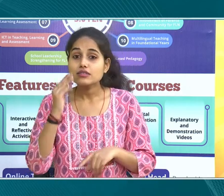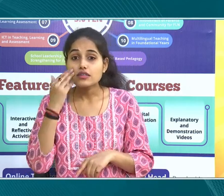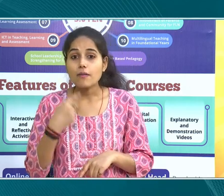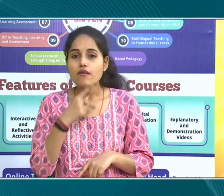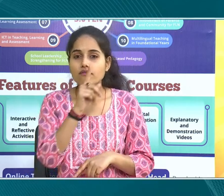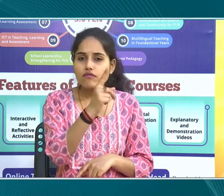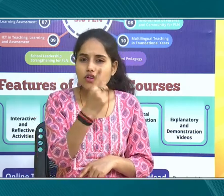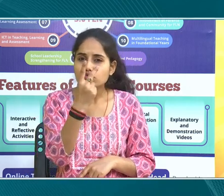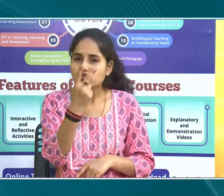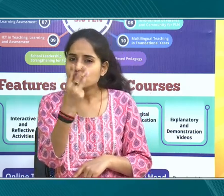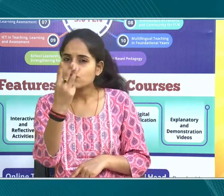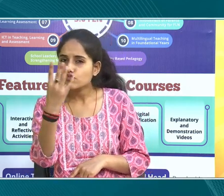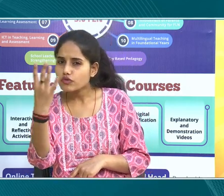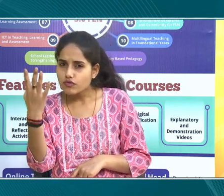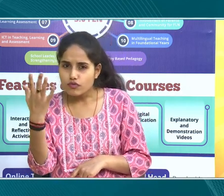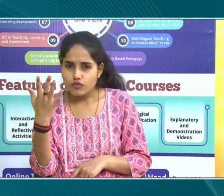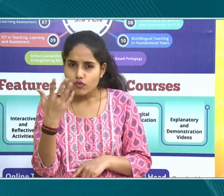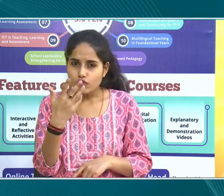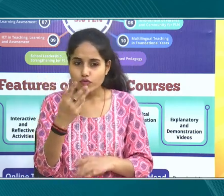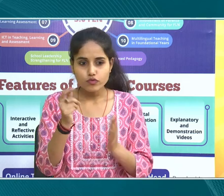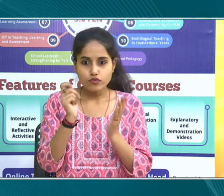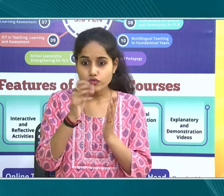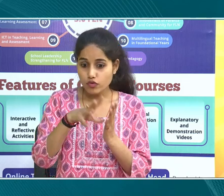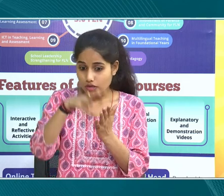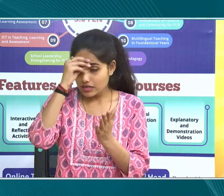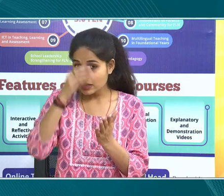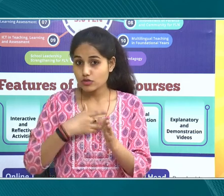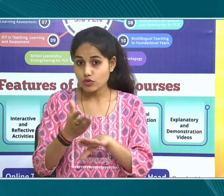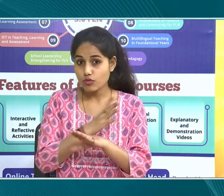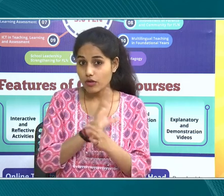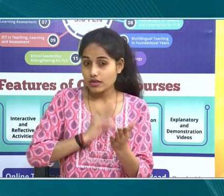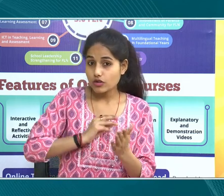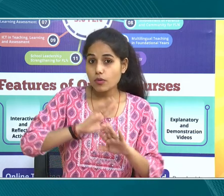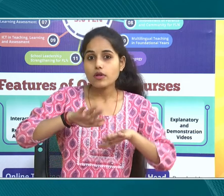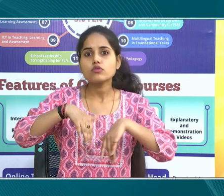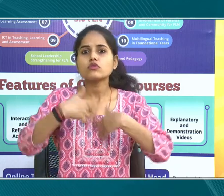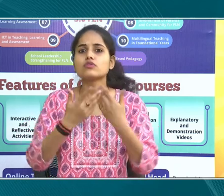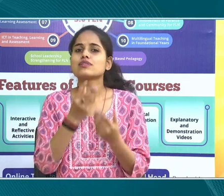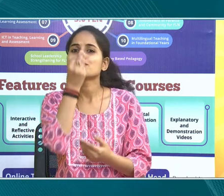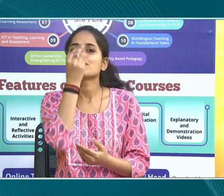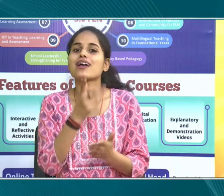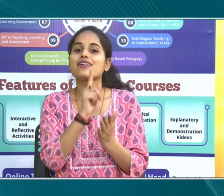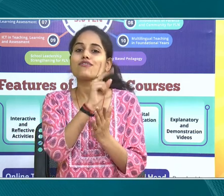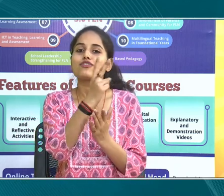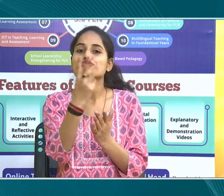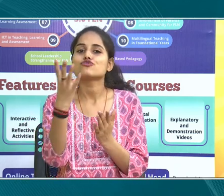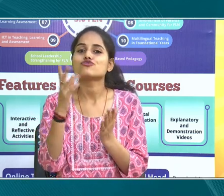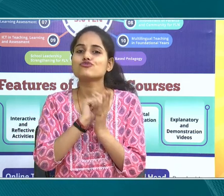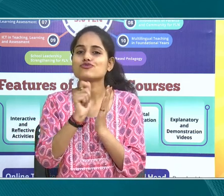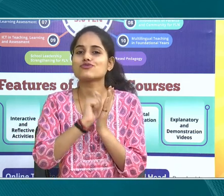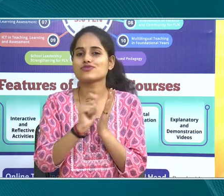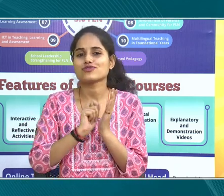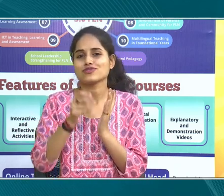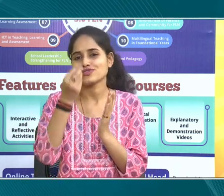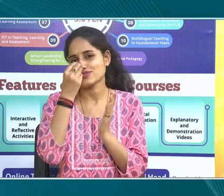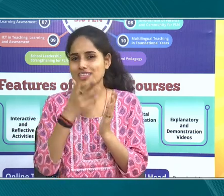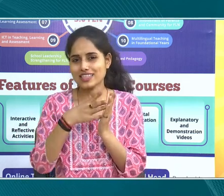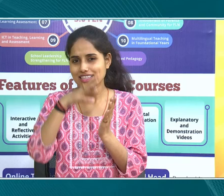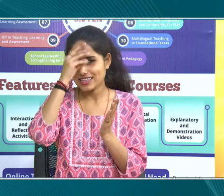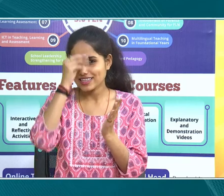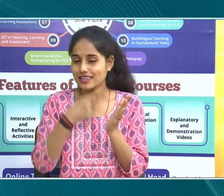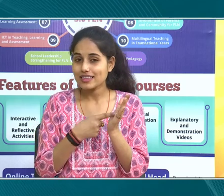और धीरे-धीरे वन तू थ्री बड़ा एजी हो जाता है नो वन तू थ्री इसे केक क मतलब एक आराम से करने वाली गतिविधि है जो हम बहुत आसानी